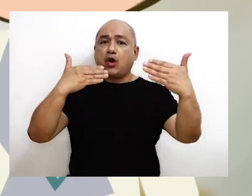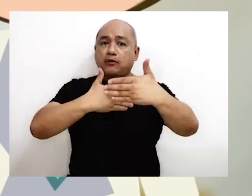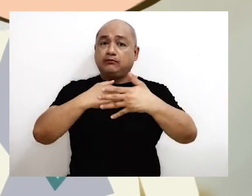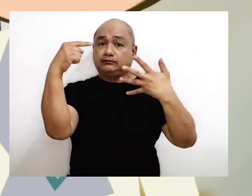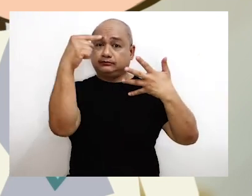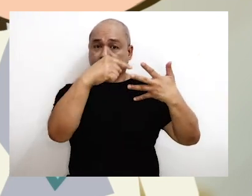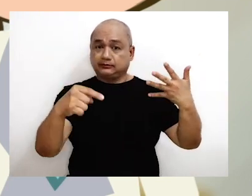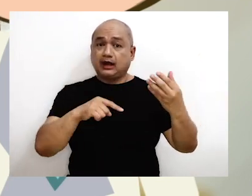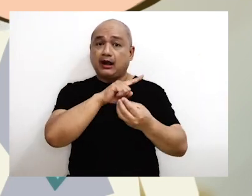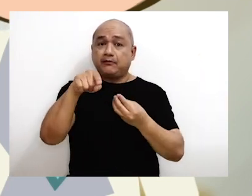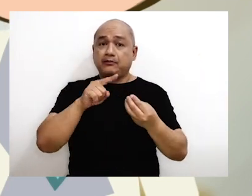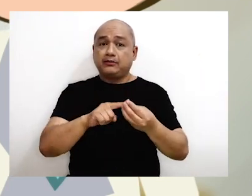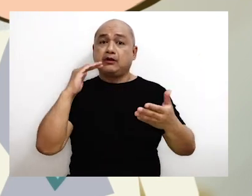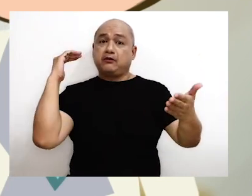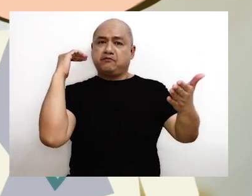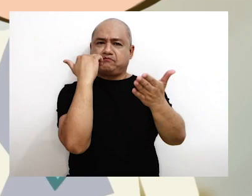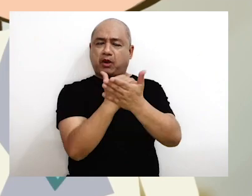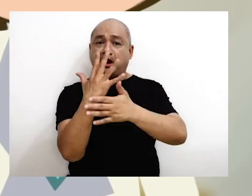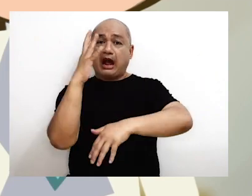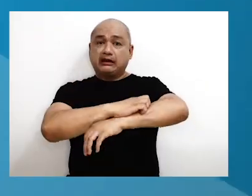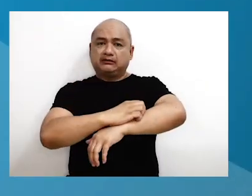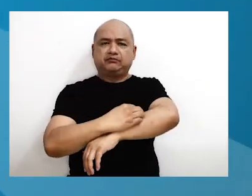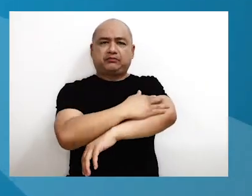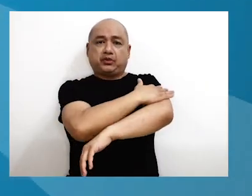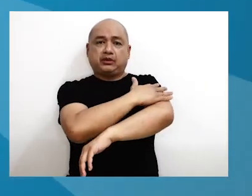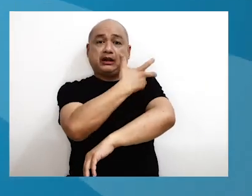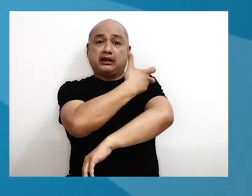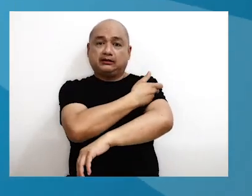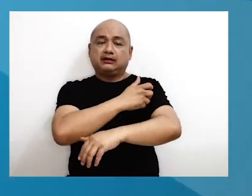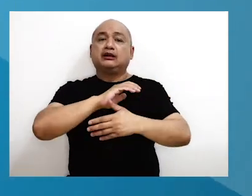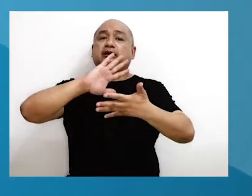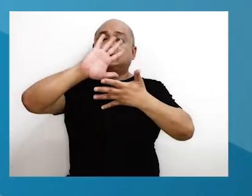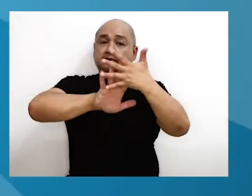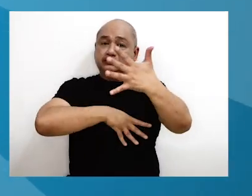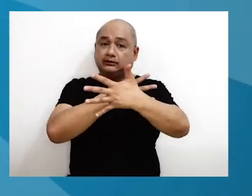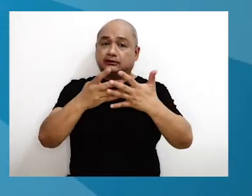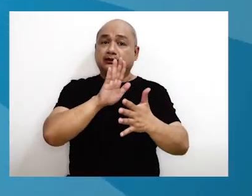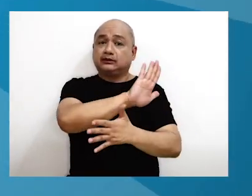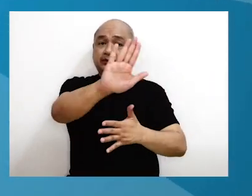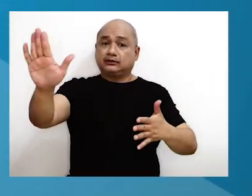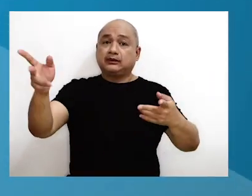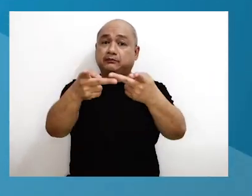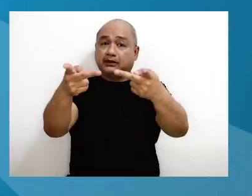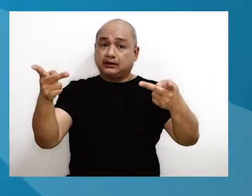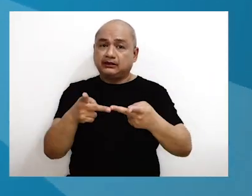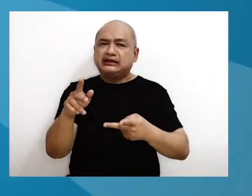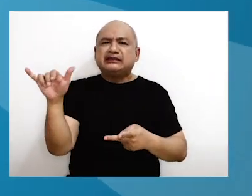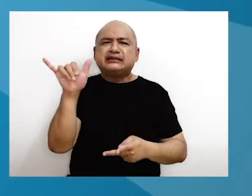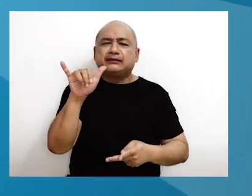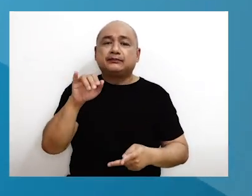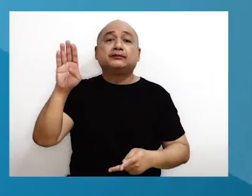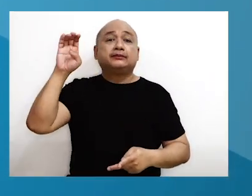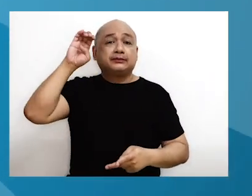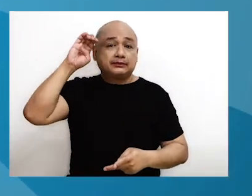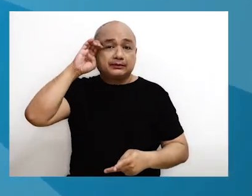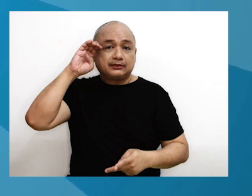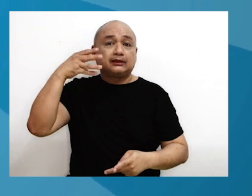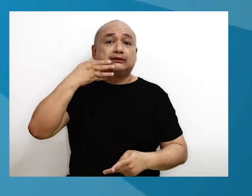mula sa veterinary office ng inyong lokal na pamahalaan. At tulad ni Biko at